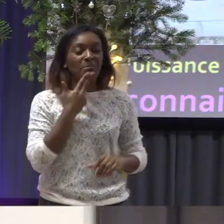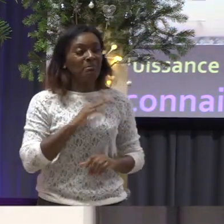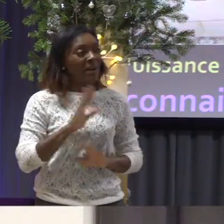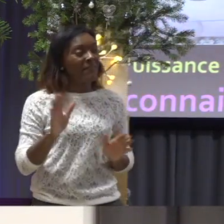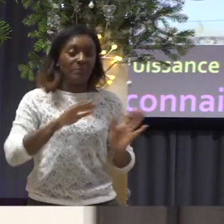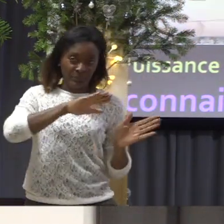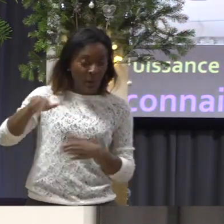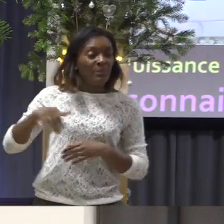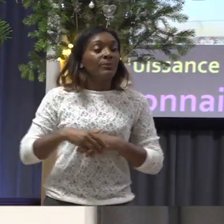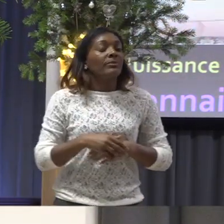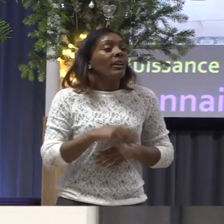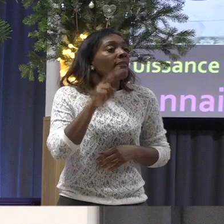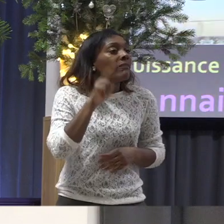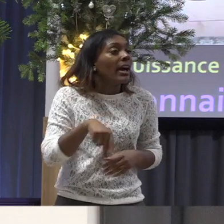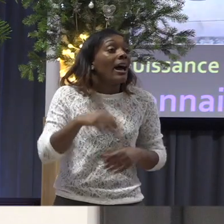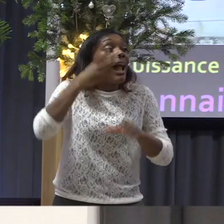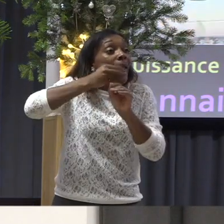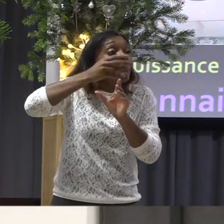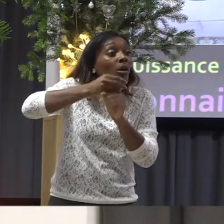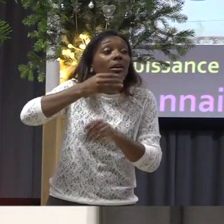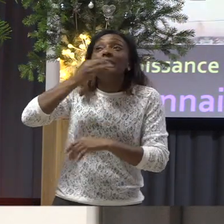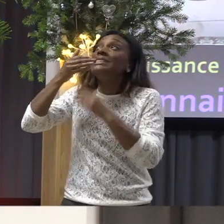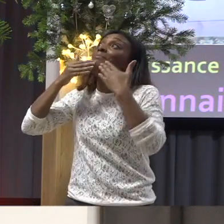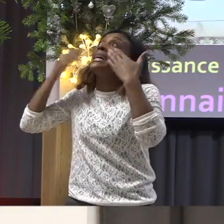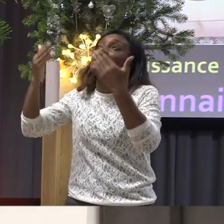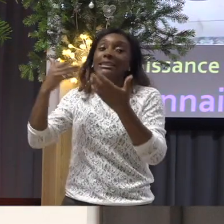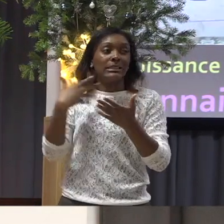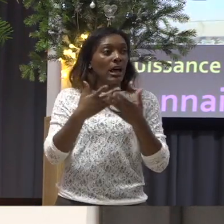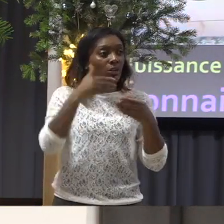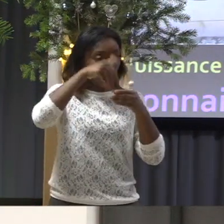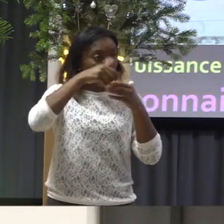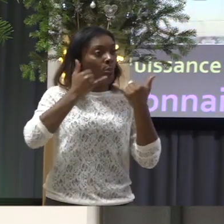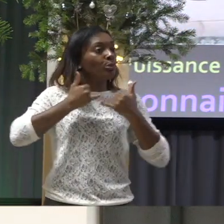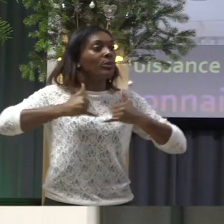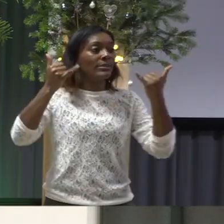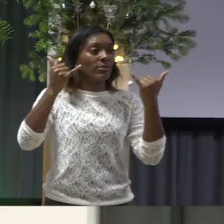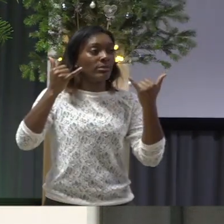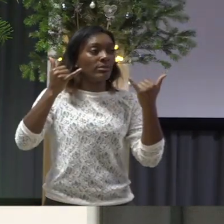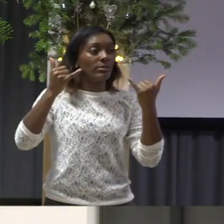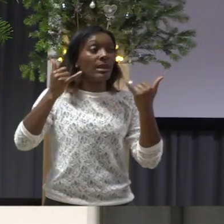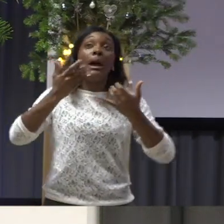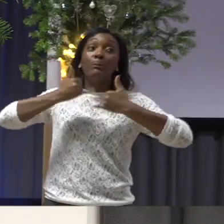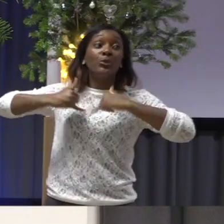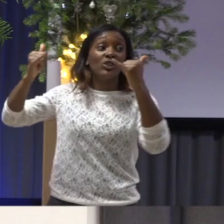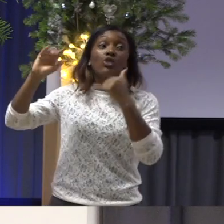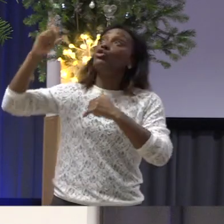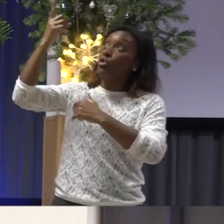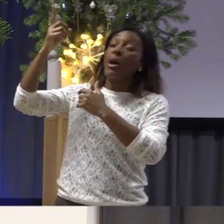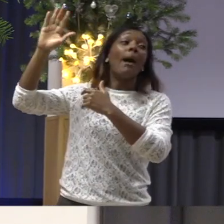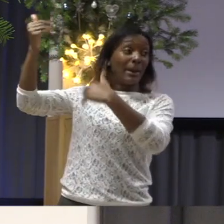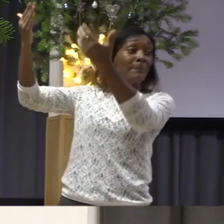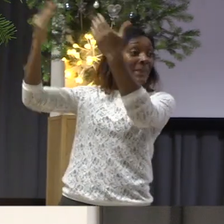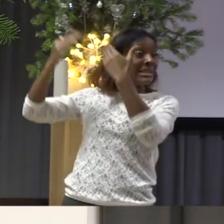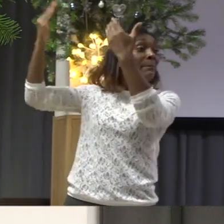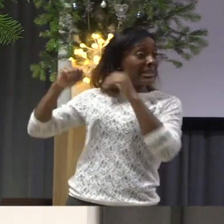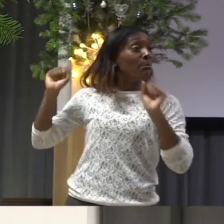La reconnaissance est une puissance qui libère l'action de Dieu. Si vous ne le comprenez pas, vous vous